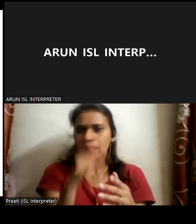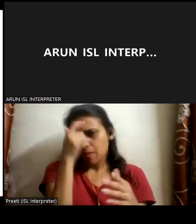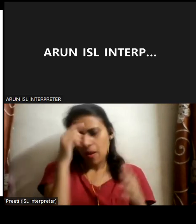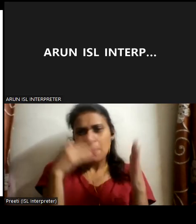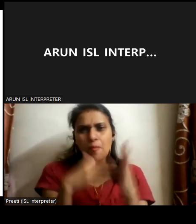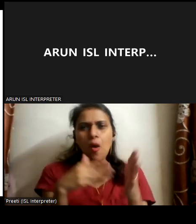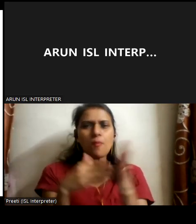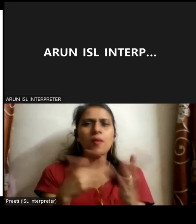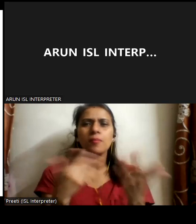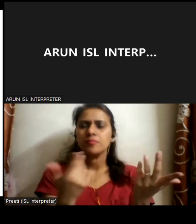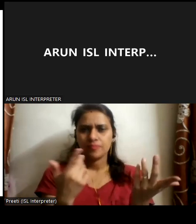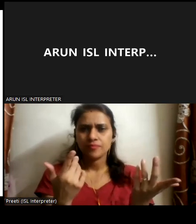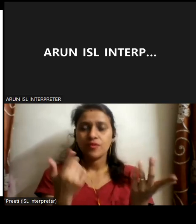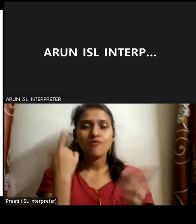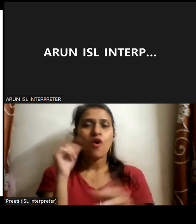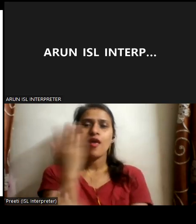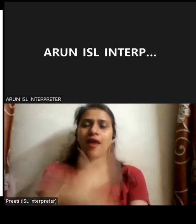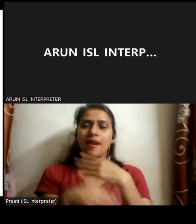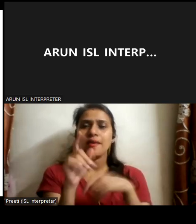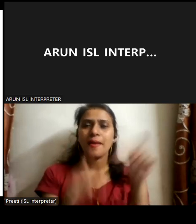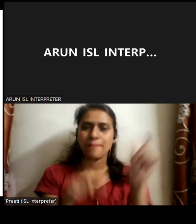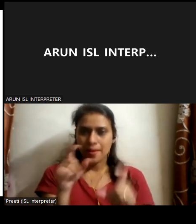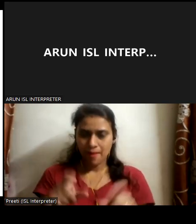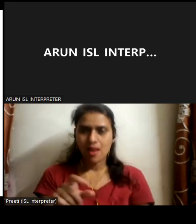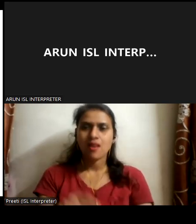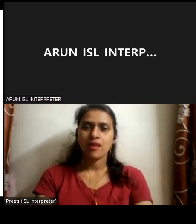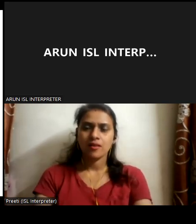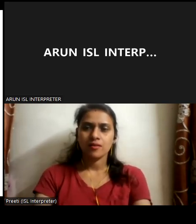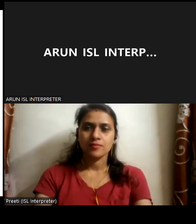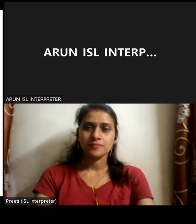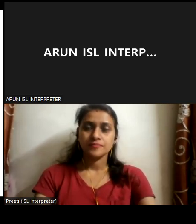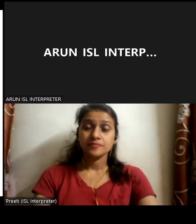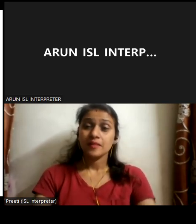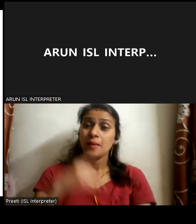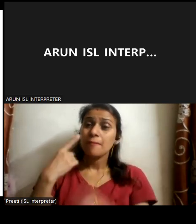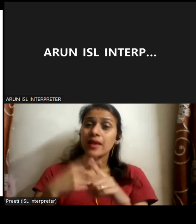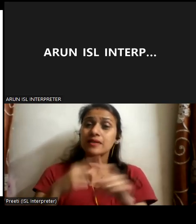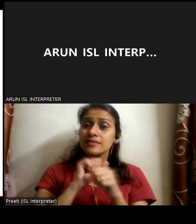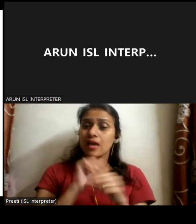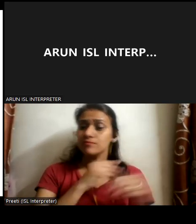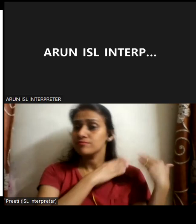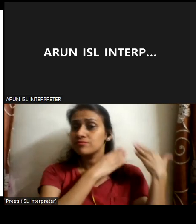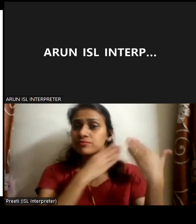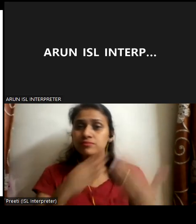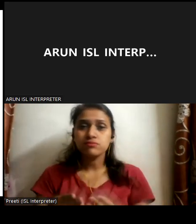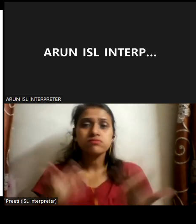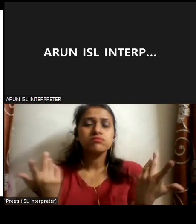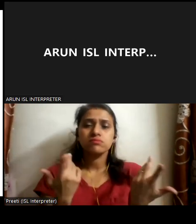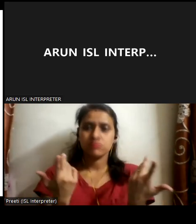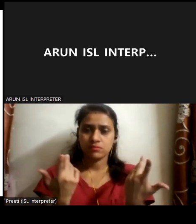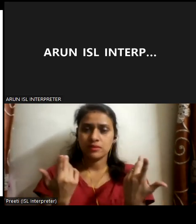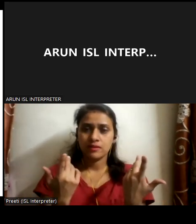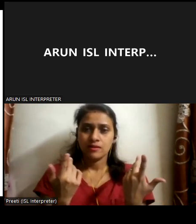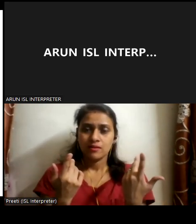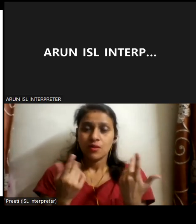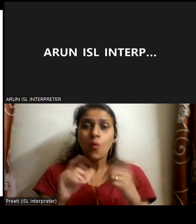है, और उस पर क्या काम हुआ है, कितना काम हुआ है, उसके बारे में